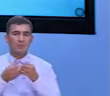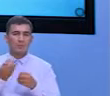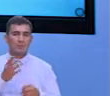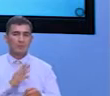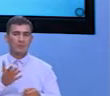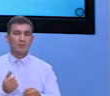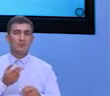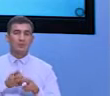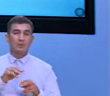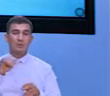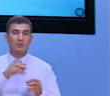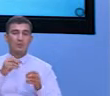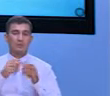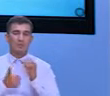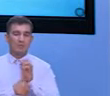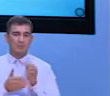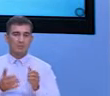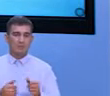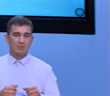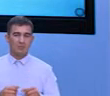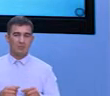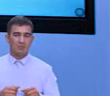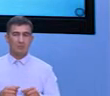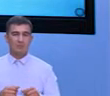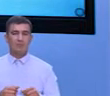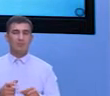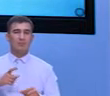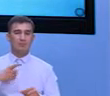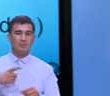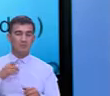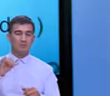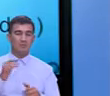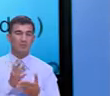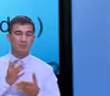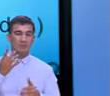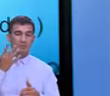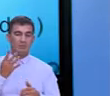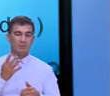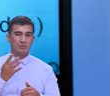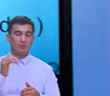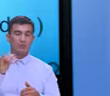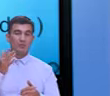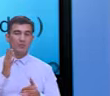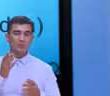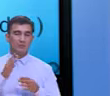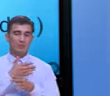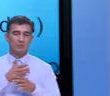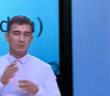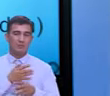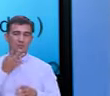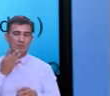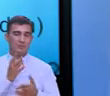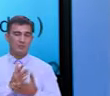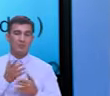Bo'laklar soni 16 ta. Dehqonning o'zida to'rtta bo'lak bor. To'rt